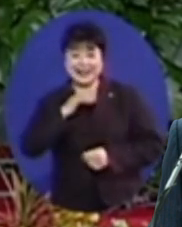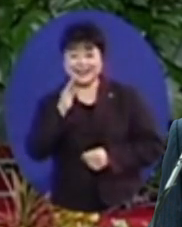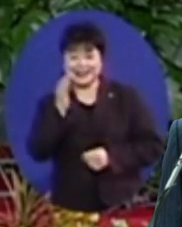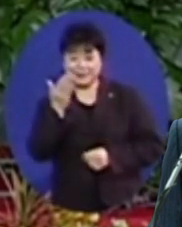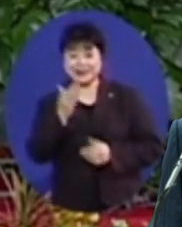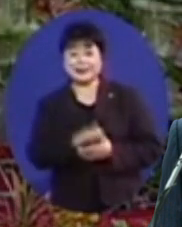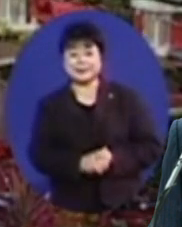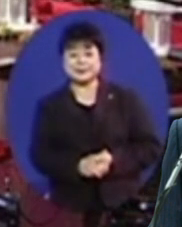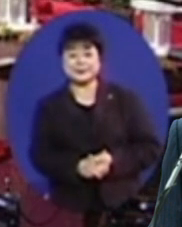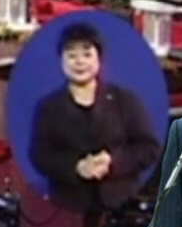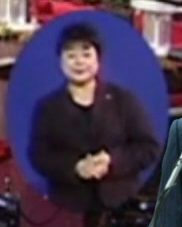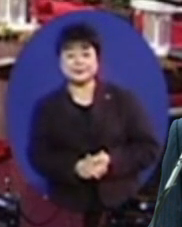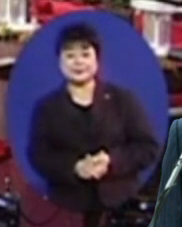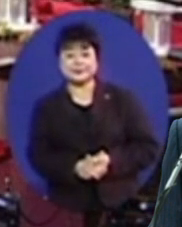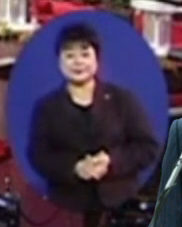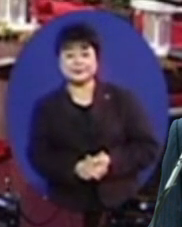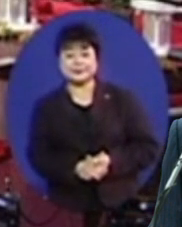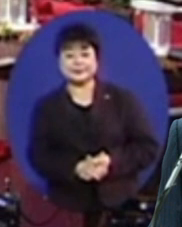합니다.